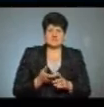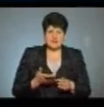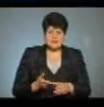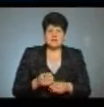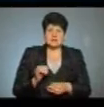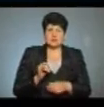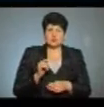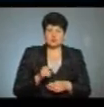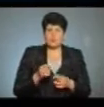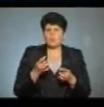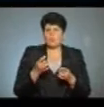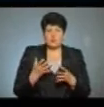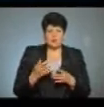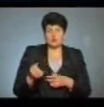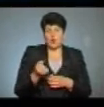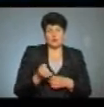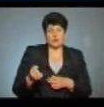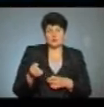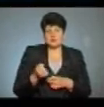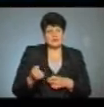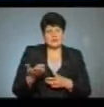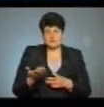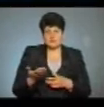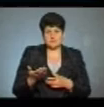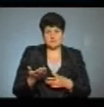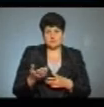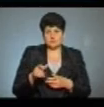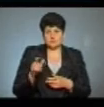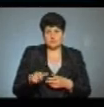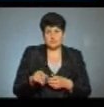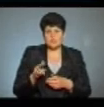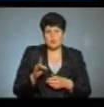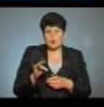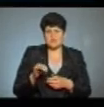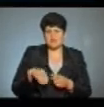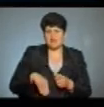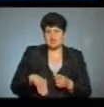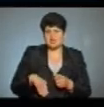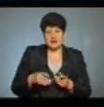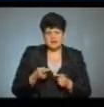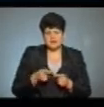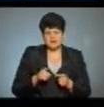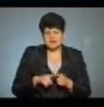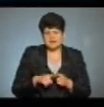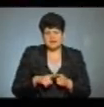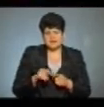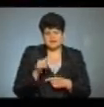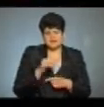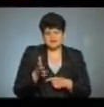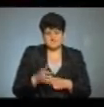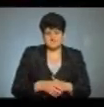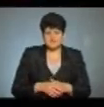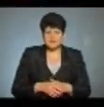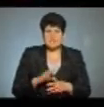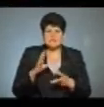тому просто так носити пересічному громадянину пробірки в кишені – це вкрай неможливе. Загалом